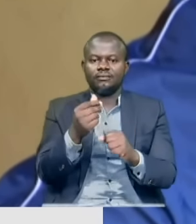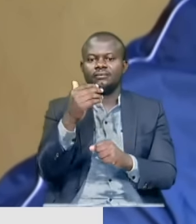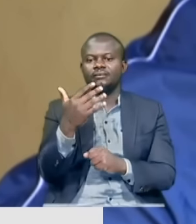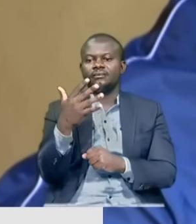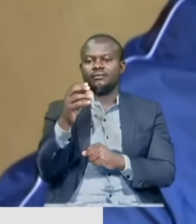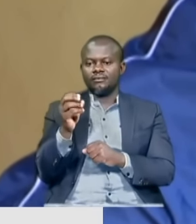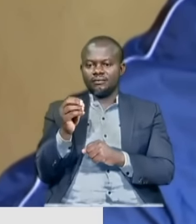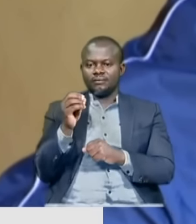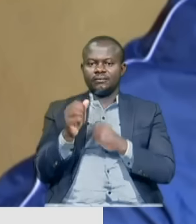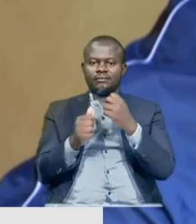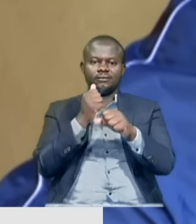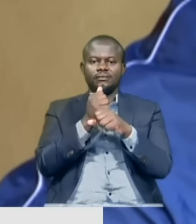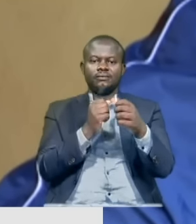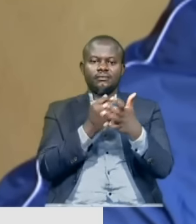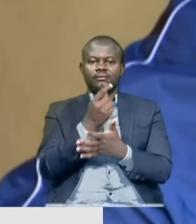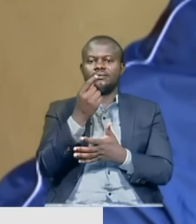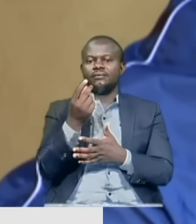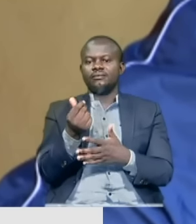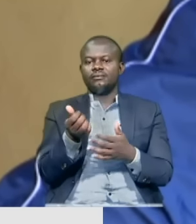500 ku mwaka akaba yarabyaye